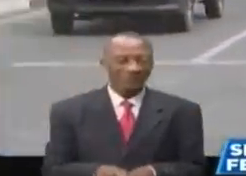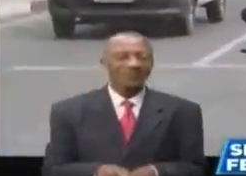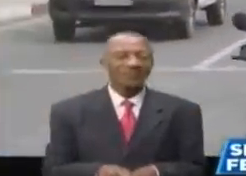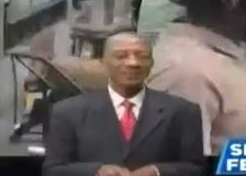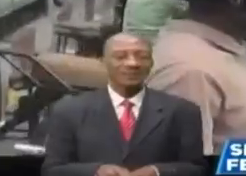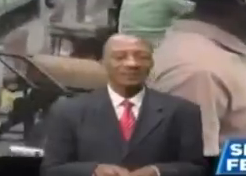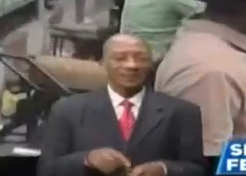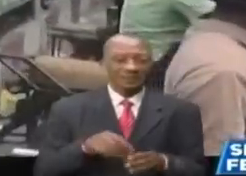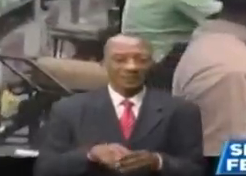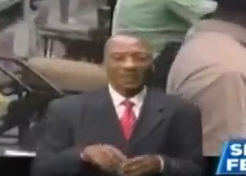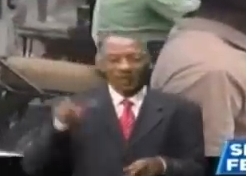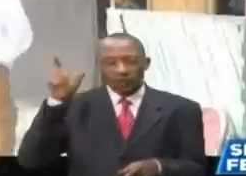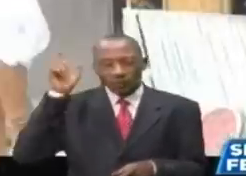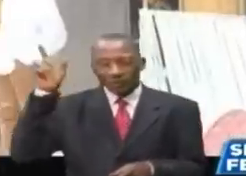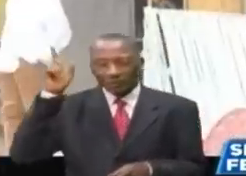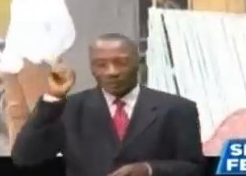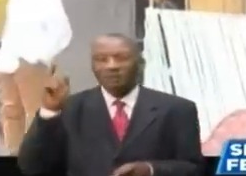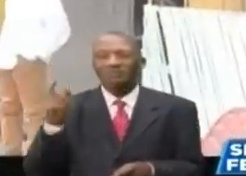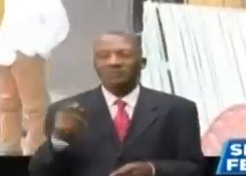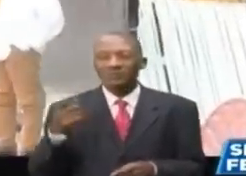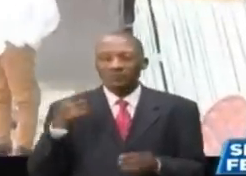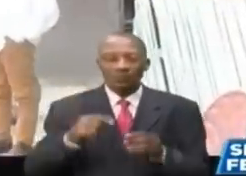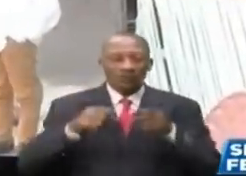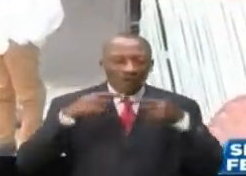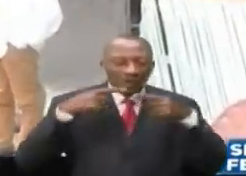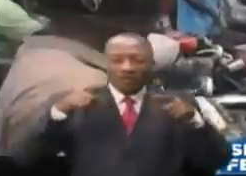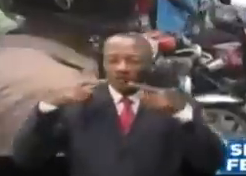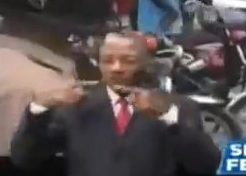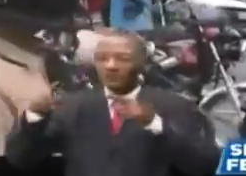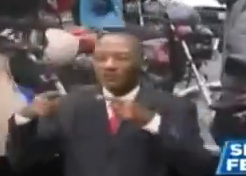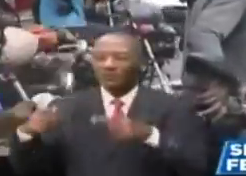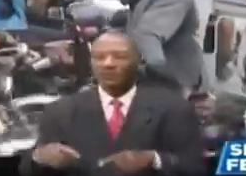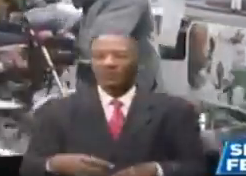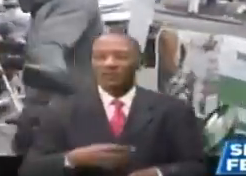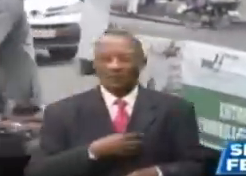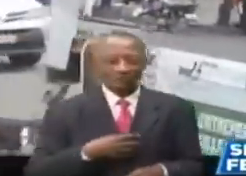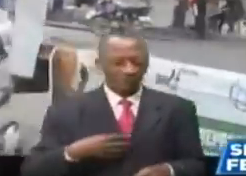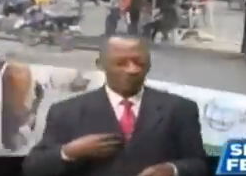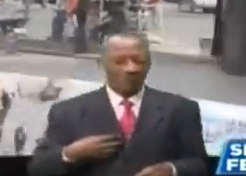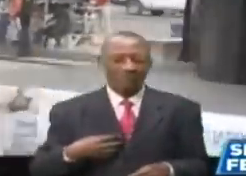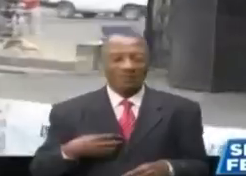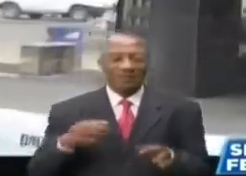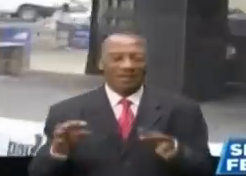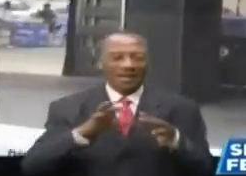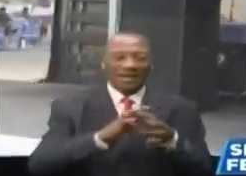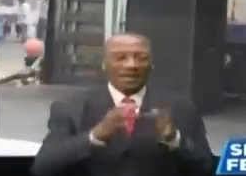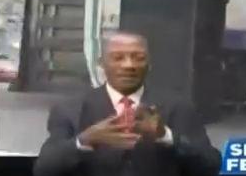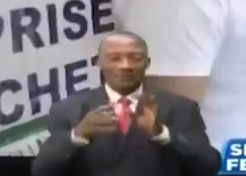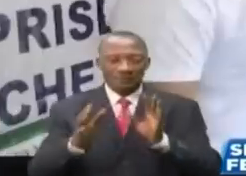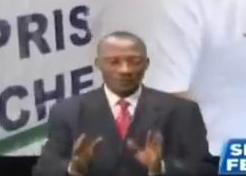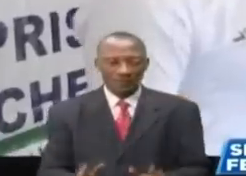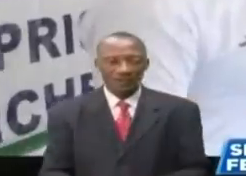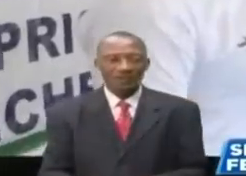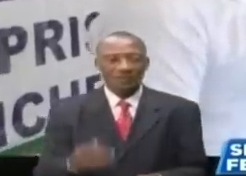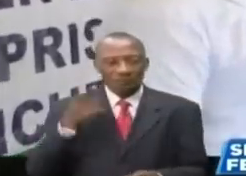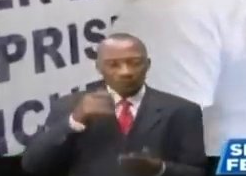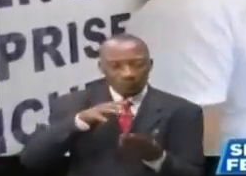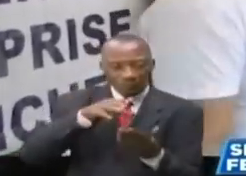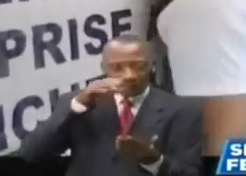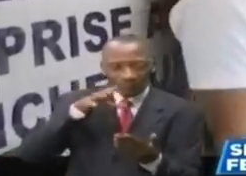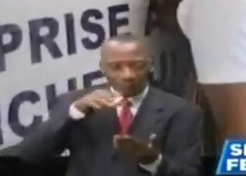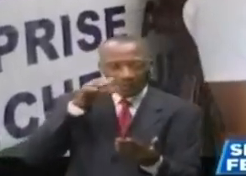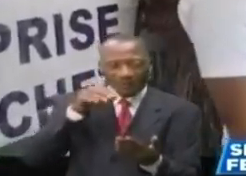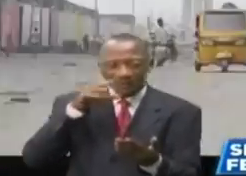de sensibilisation des femmes entrepreneurs sur les innovations du code de la famille révisé et sur la législation congolaise en matière